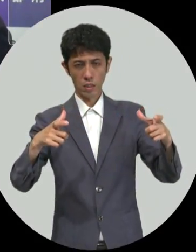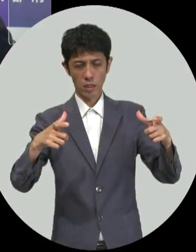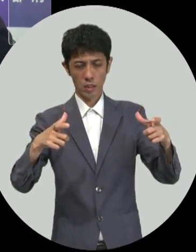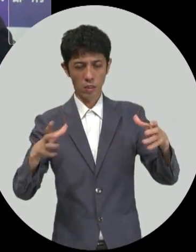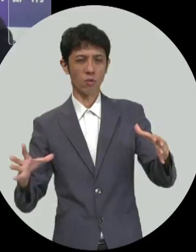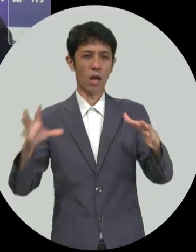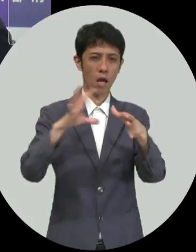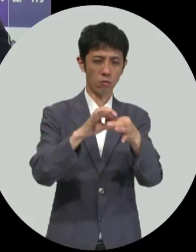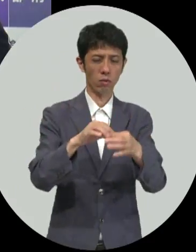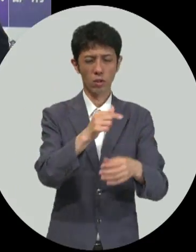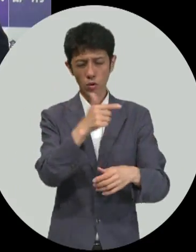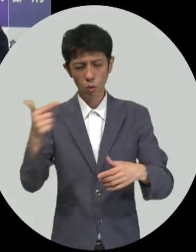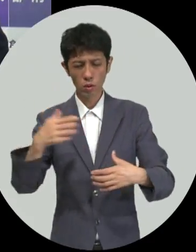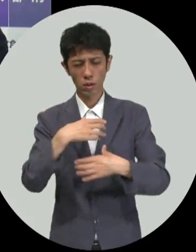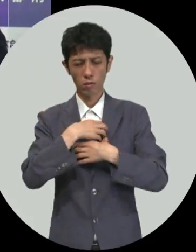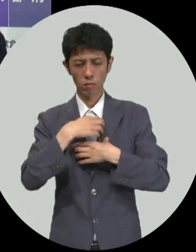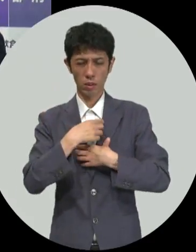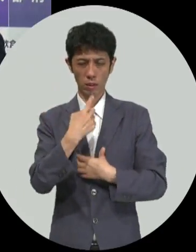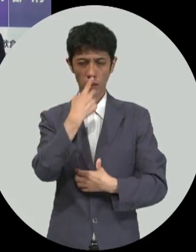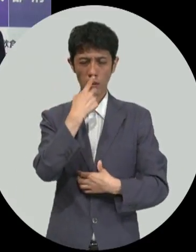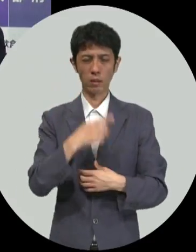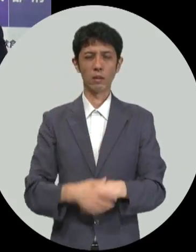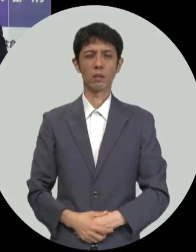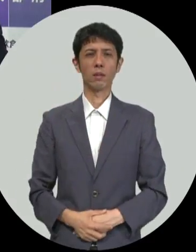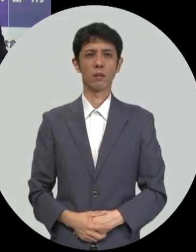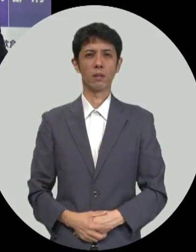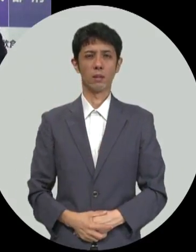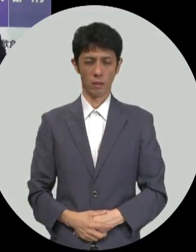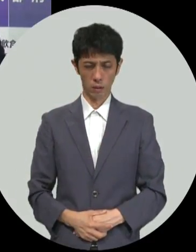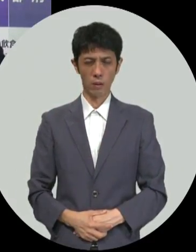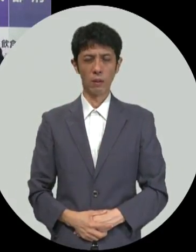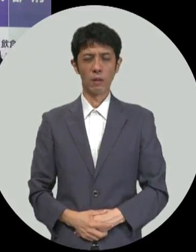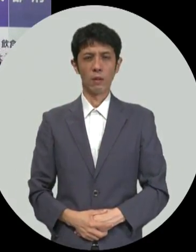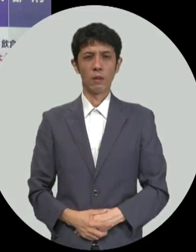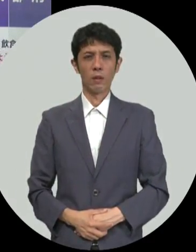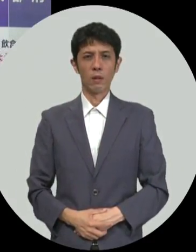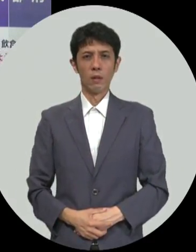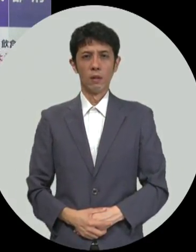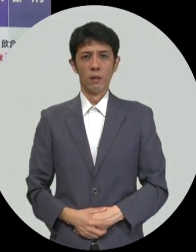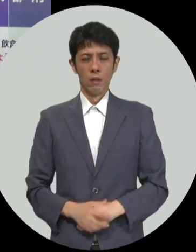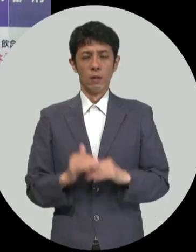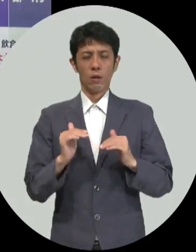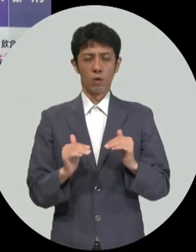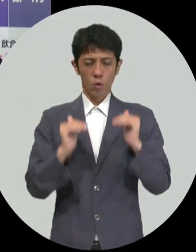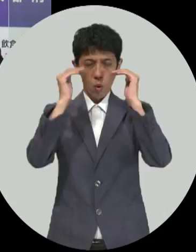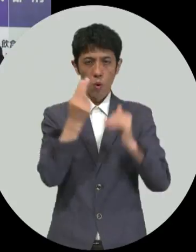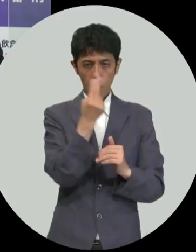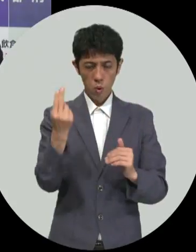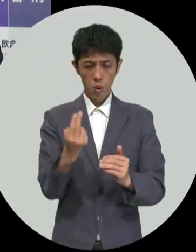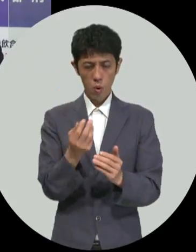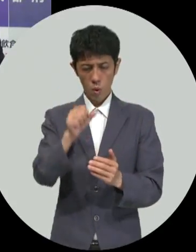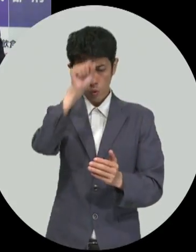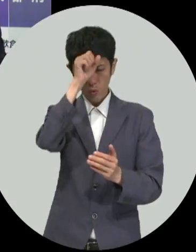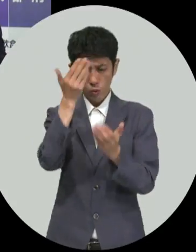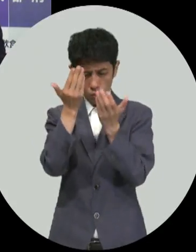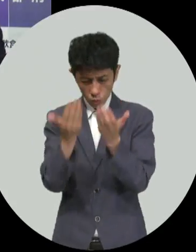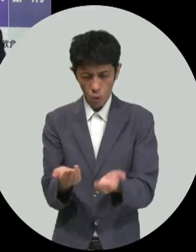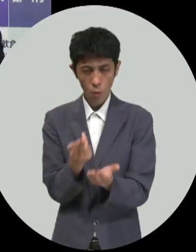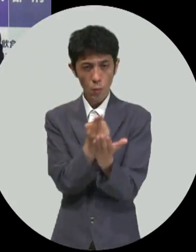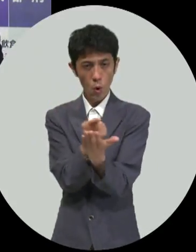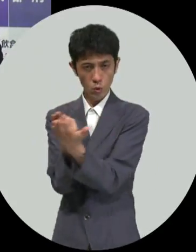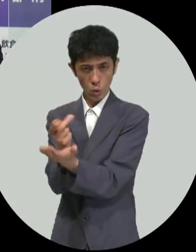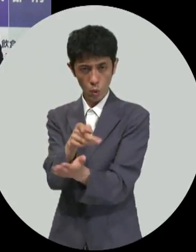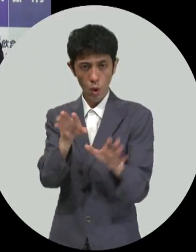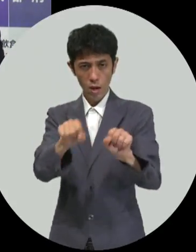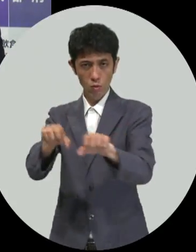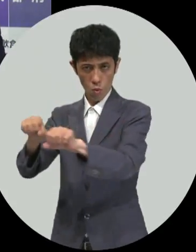起こるということで、非常に心配をしております。その中でですね、我々高度重症病床の確